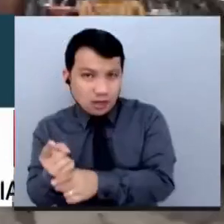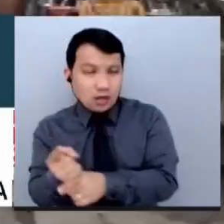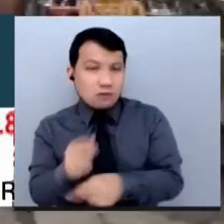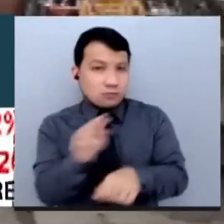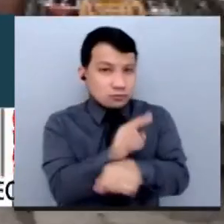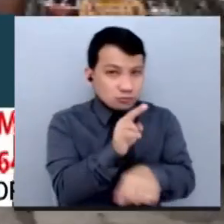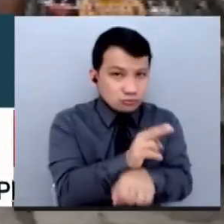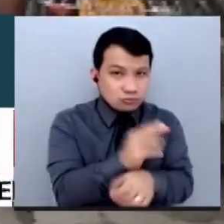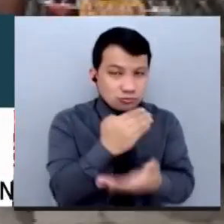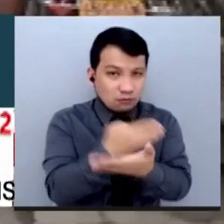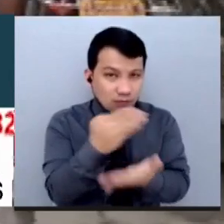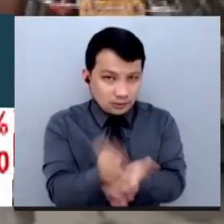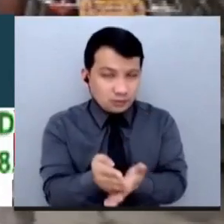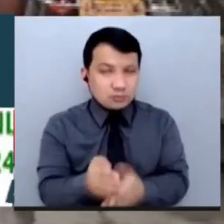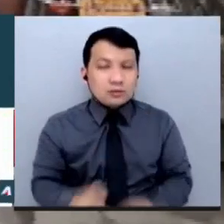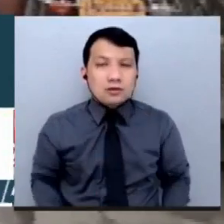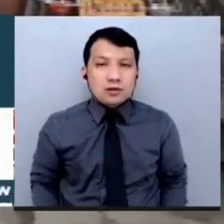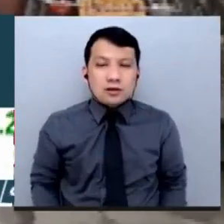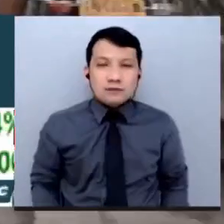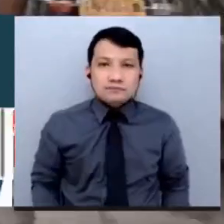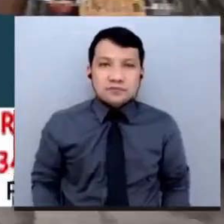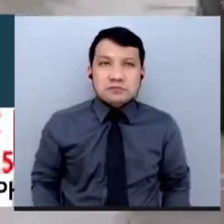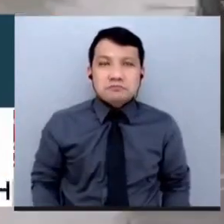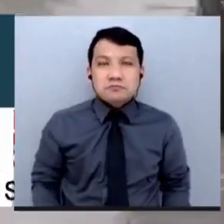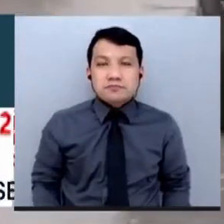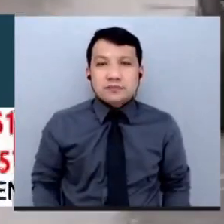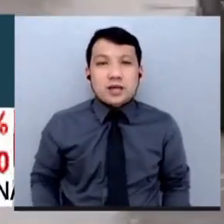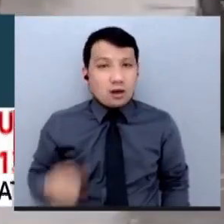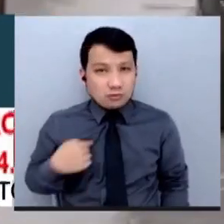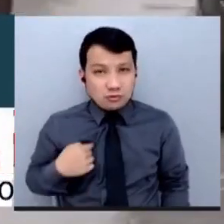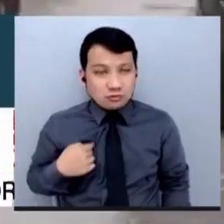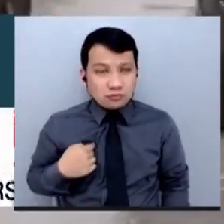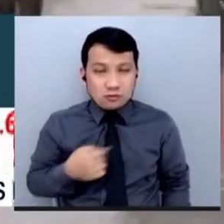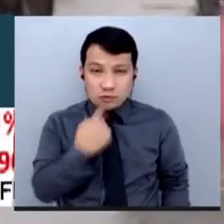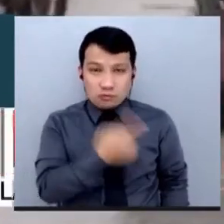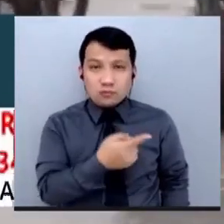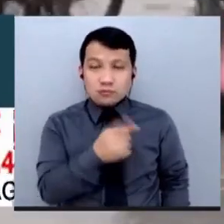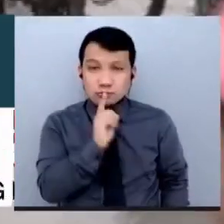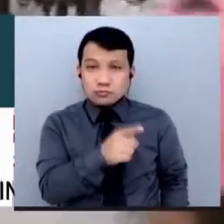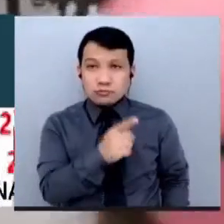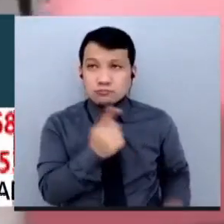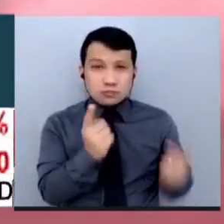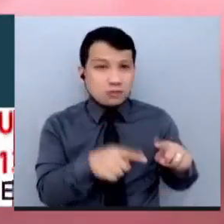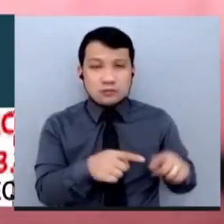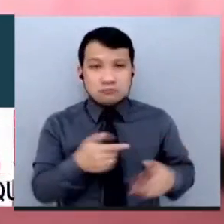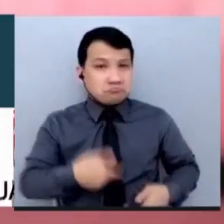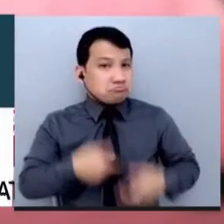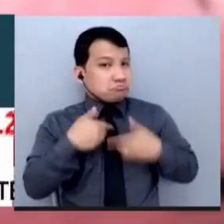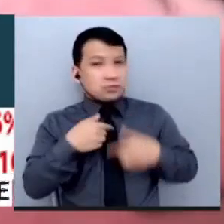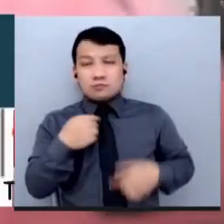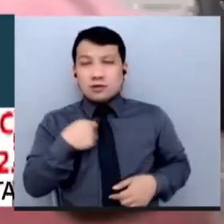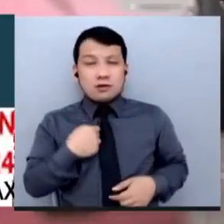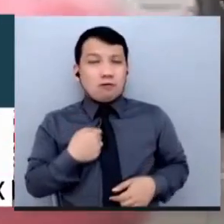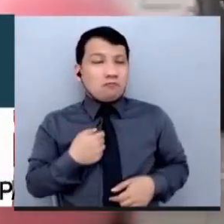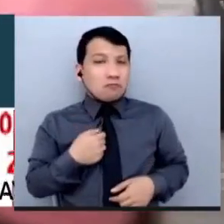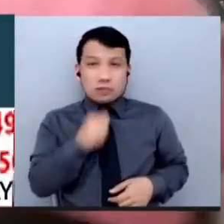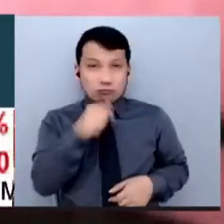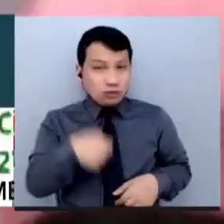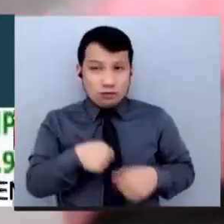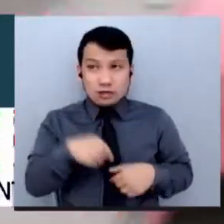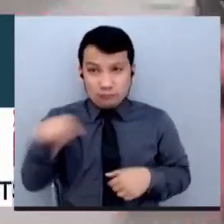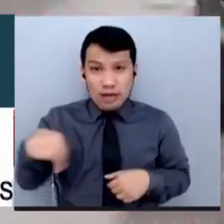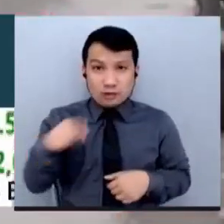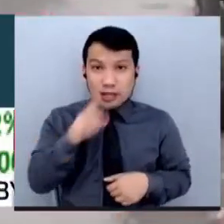paggastos ng budget. And siguro, I will just have to say this kasi totoo naman, hindi naman pagyayabang to, na yung nabota